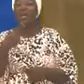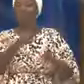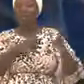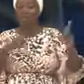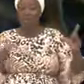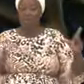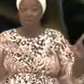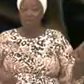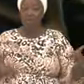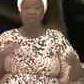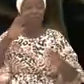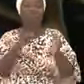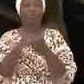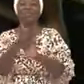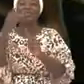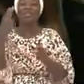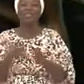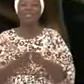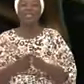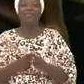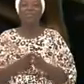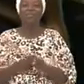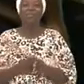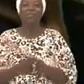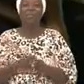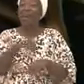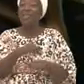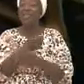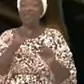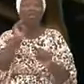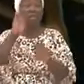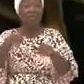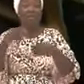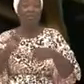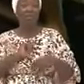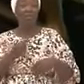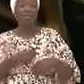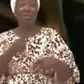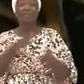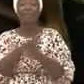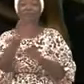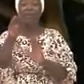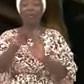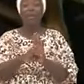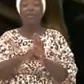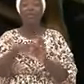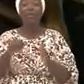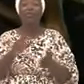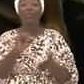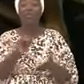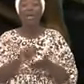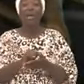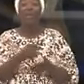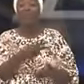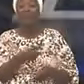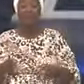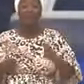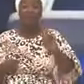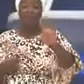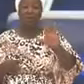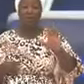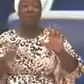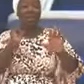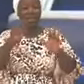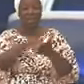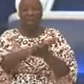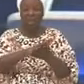séga le fera aux saluts et nous donne l'accomplissement de verser 25 et l'eau